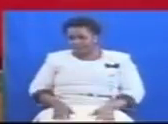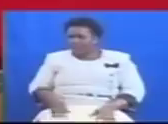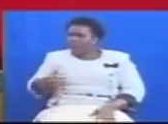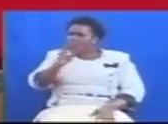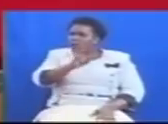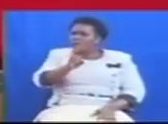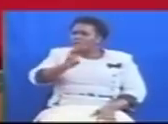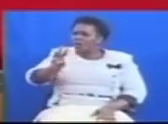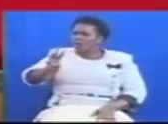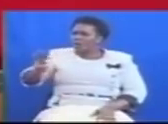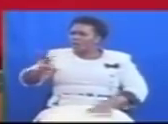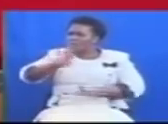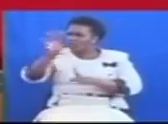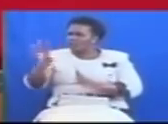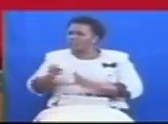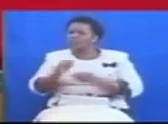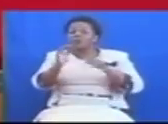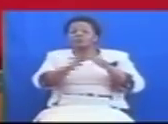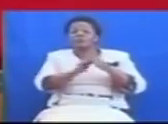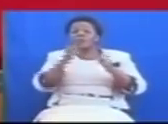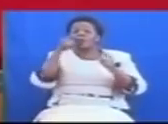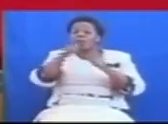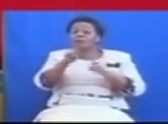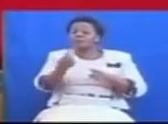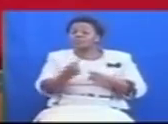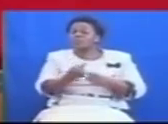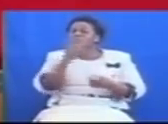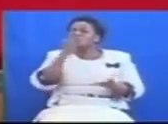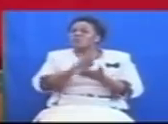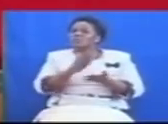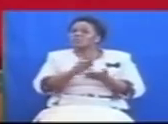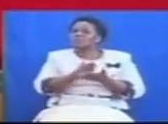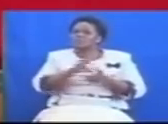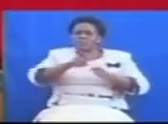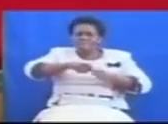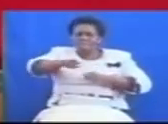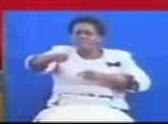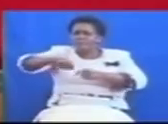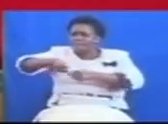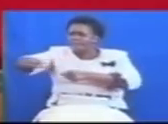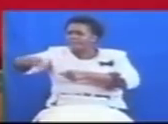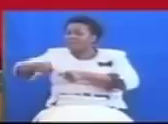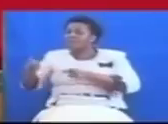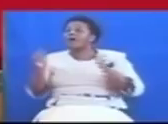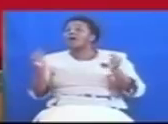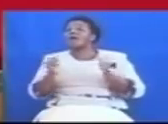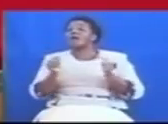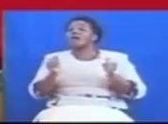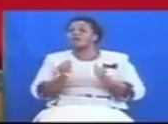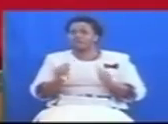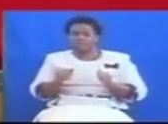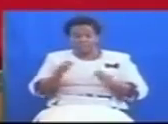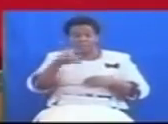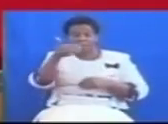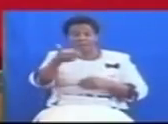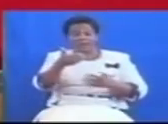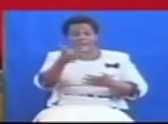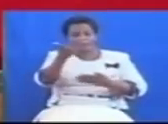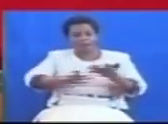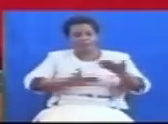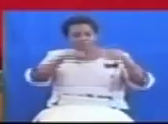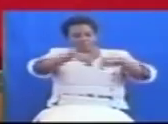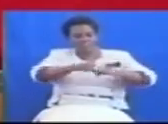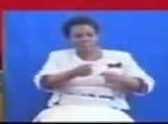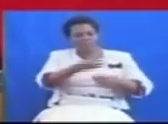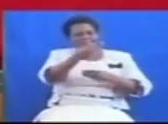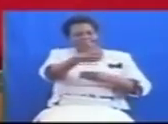zote ili kurahisisha na kuharakisha upimaji wa maeneo ya wananchi na kutoa hati miliki za ardhi.